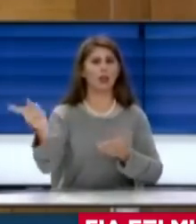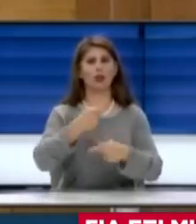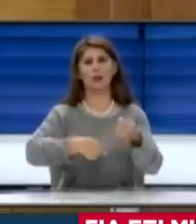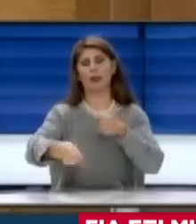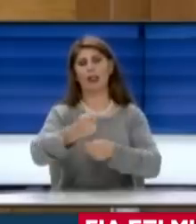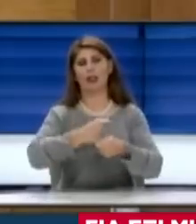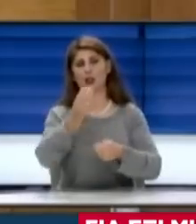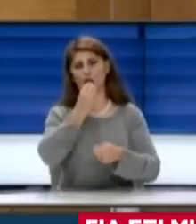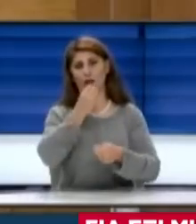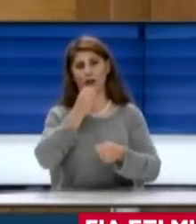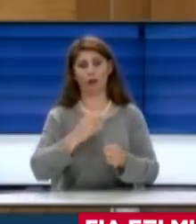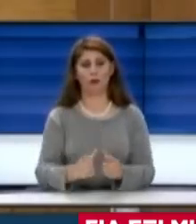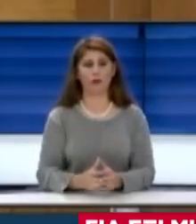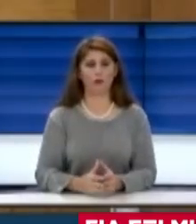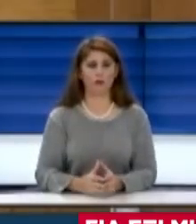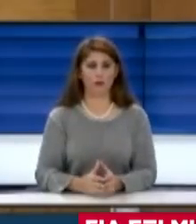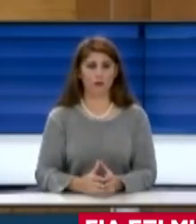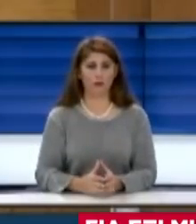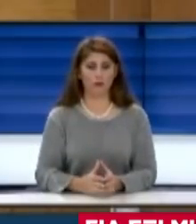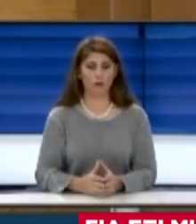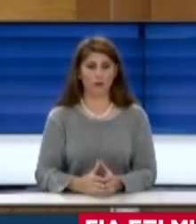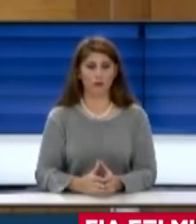επιχειρήσεις τροφίμων.